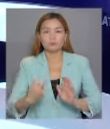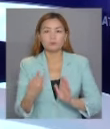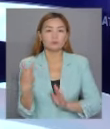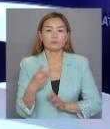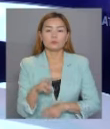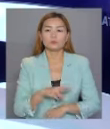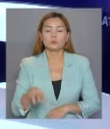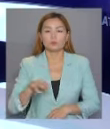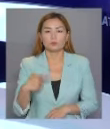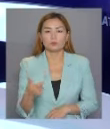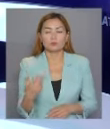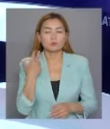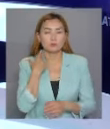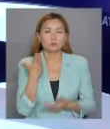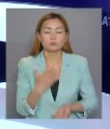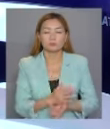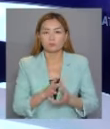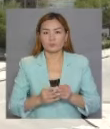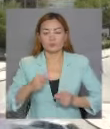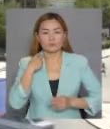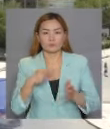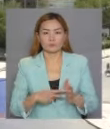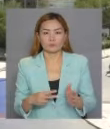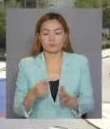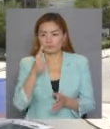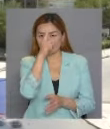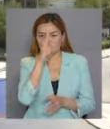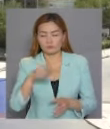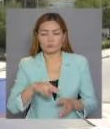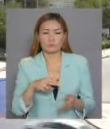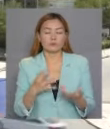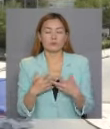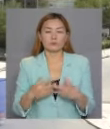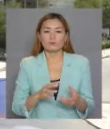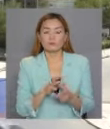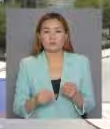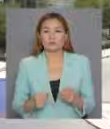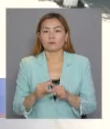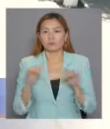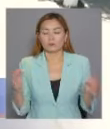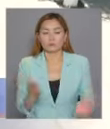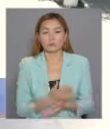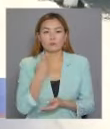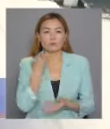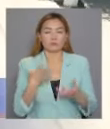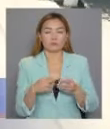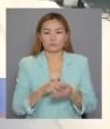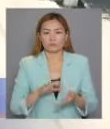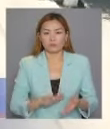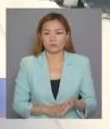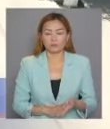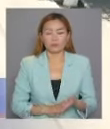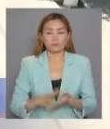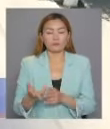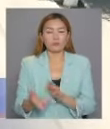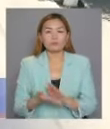580,2 миллион теңгеге қарыздары бар. Берешек сомасы бір айлық есептік көрсеткіштен асатын борышкерлердің тізімдері